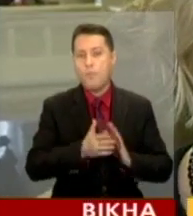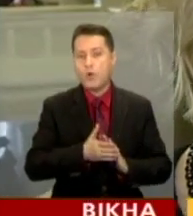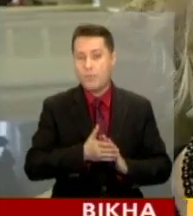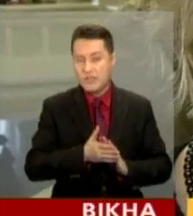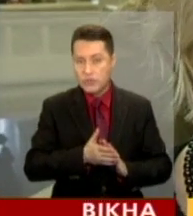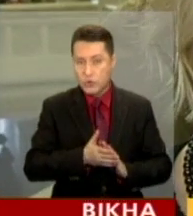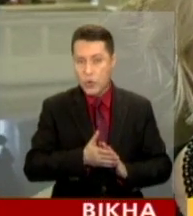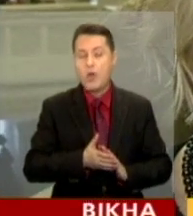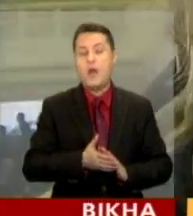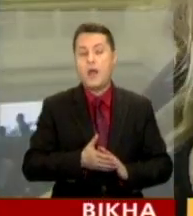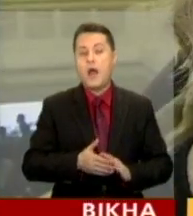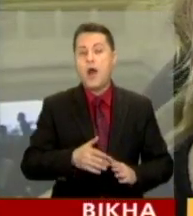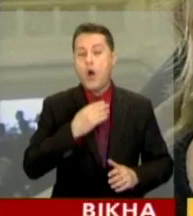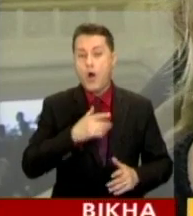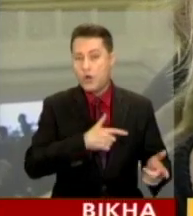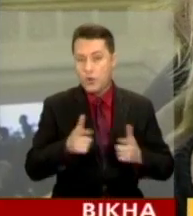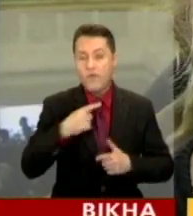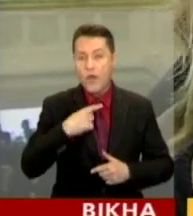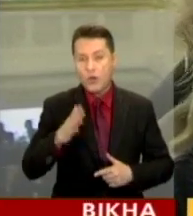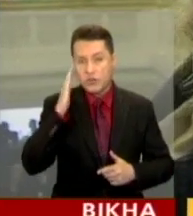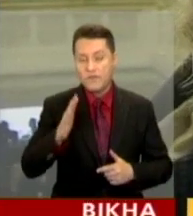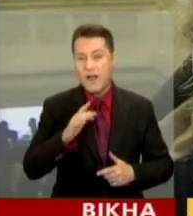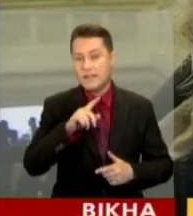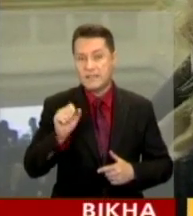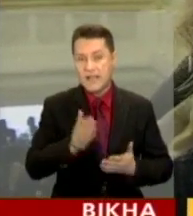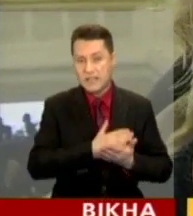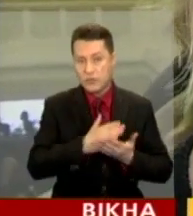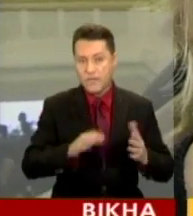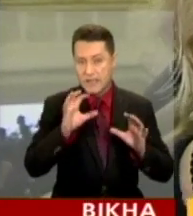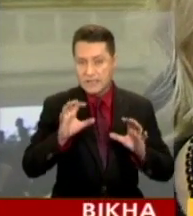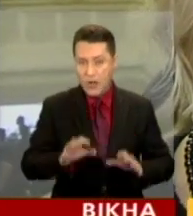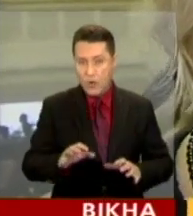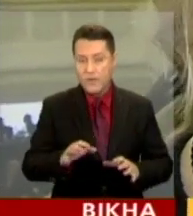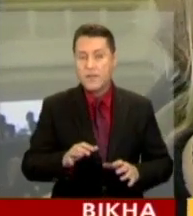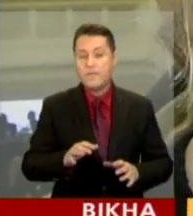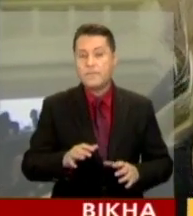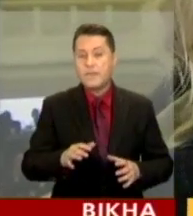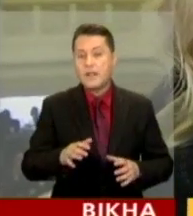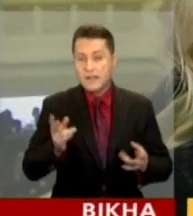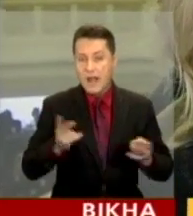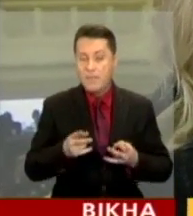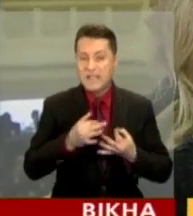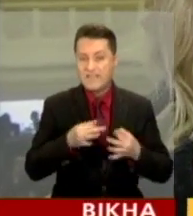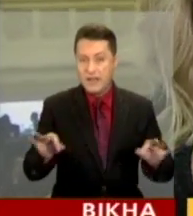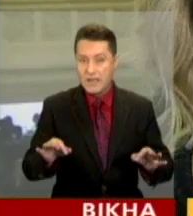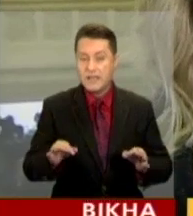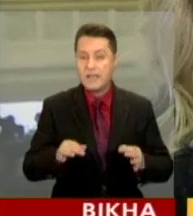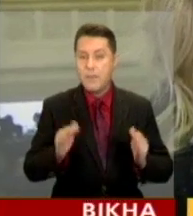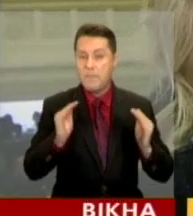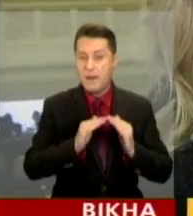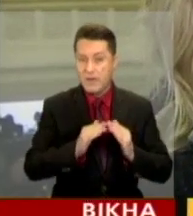голосувати за скасування законів. Опозиція, очевидно, повинна звільнити захоплені приміщення, очевидно, звільнити дороги,